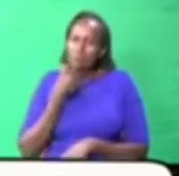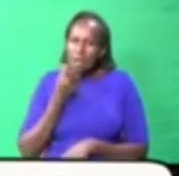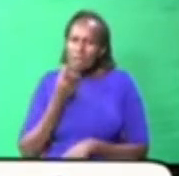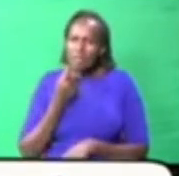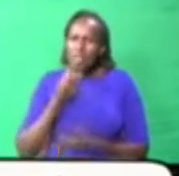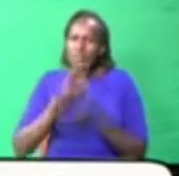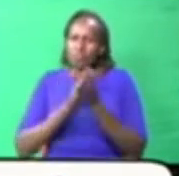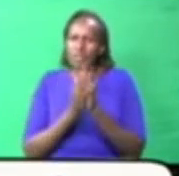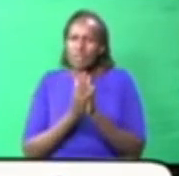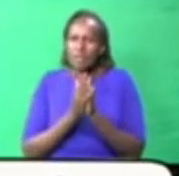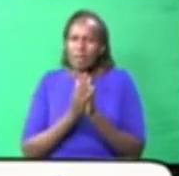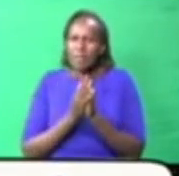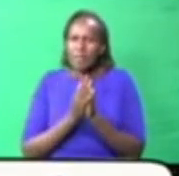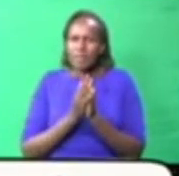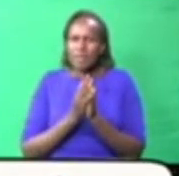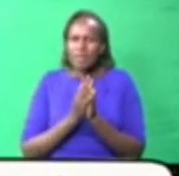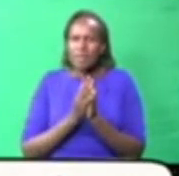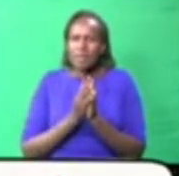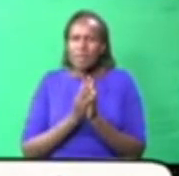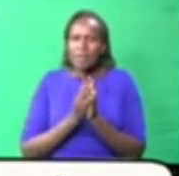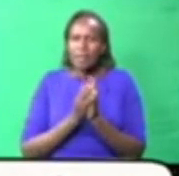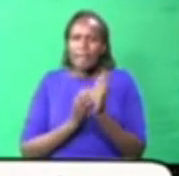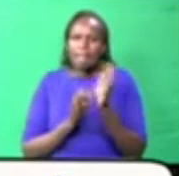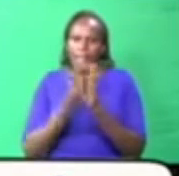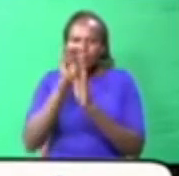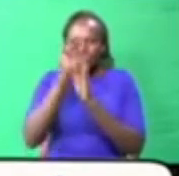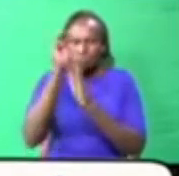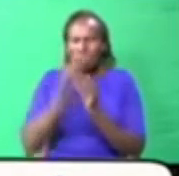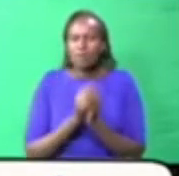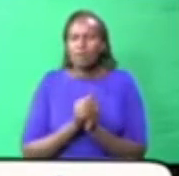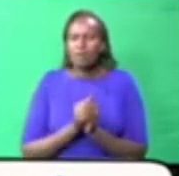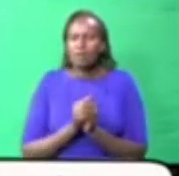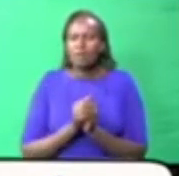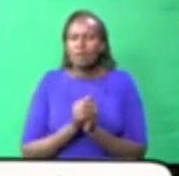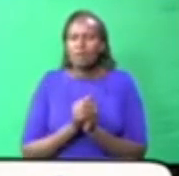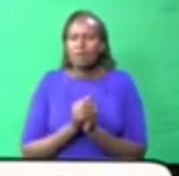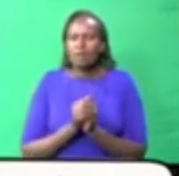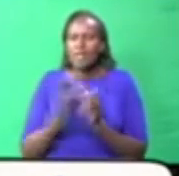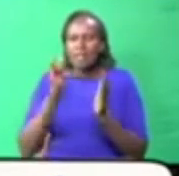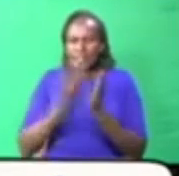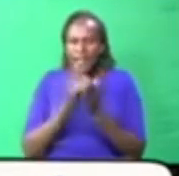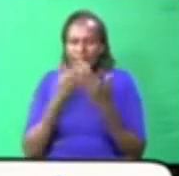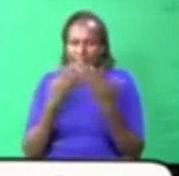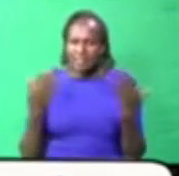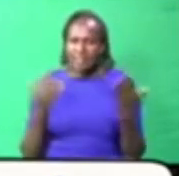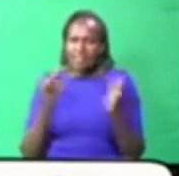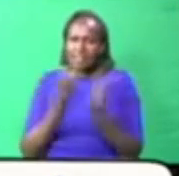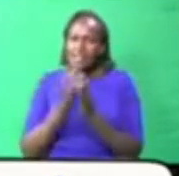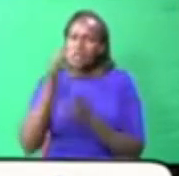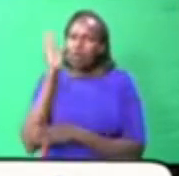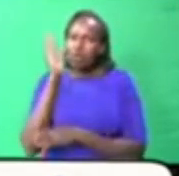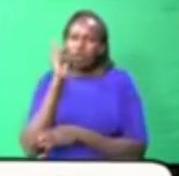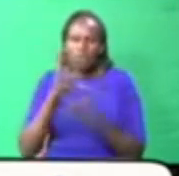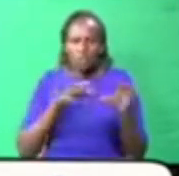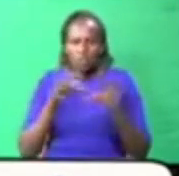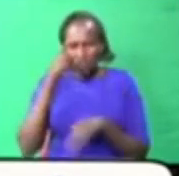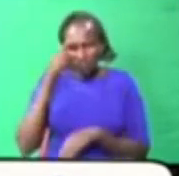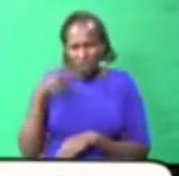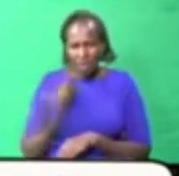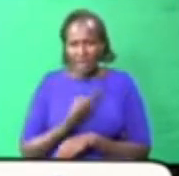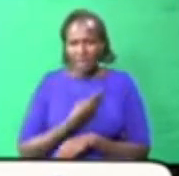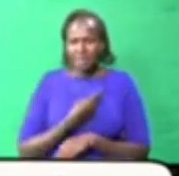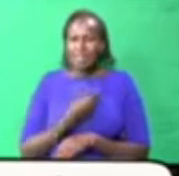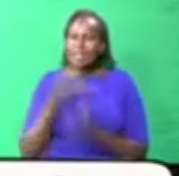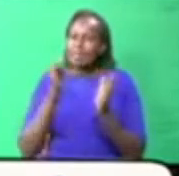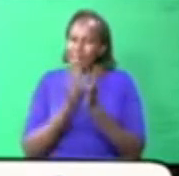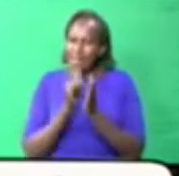kiroho. Anatamani tuinuke kiroho. Ya kwamba kuna mambo Mungu atatutendea hivi kwamba